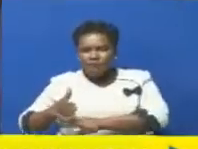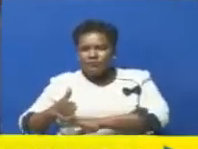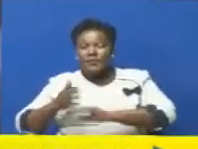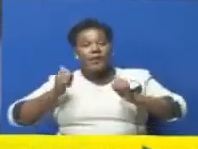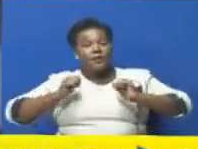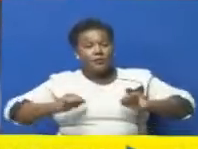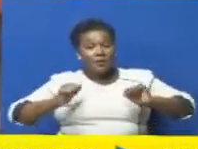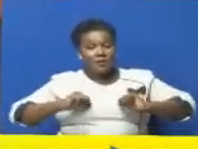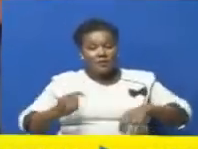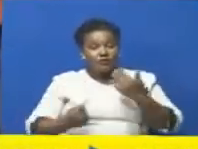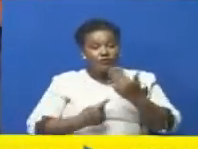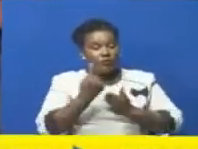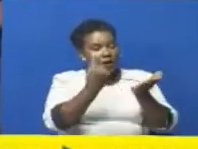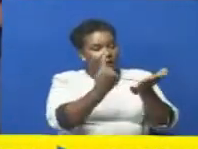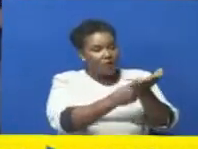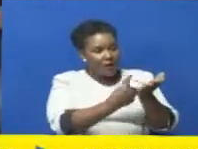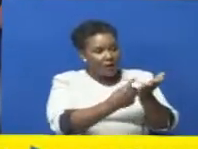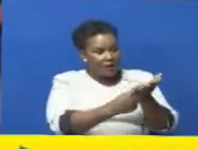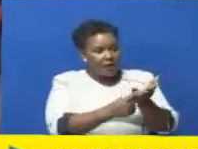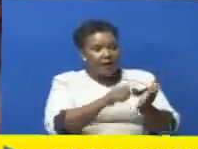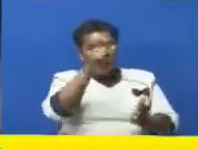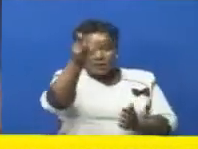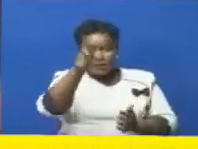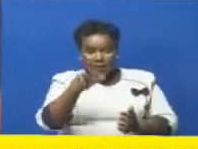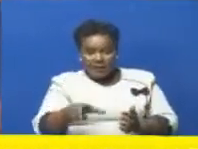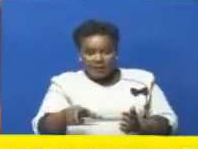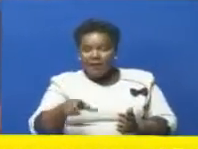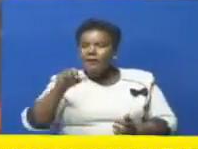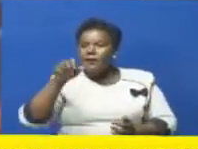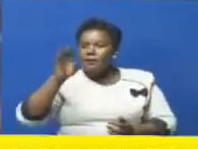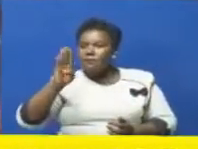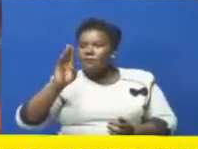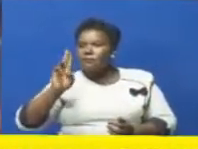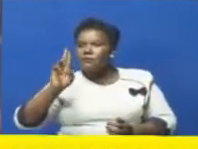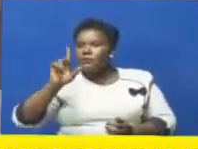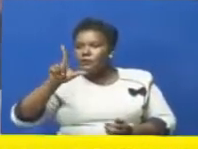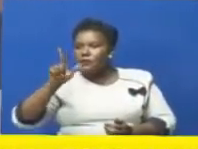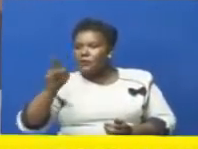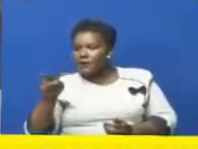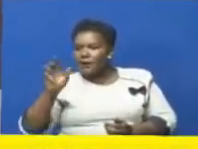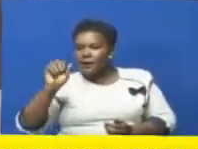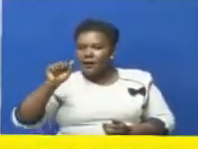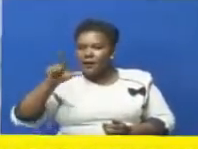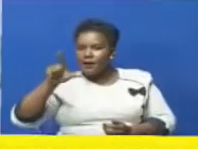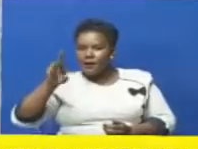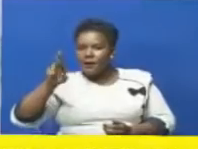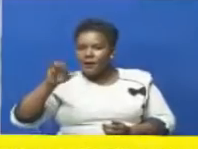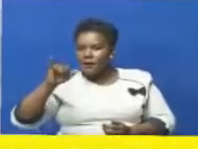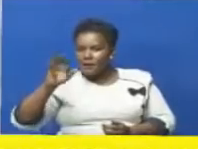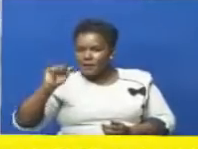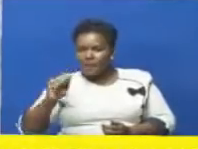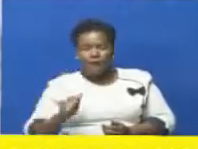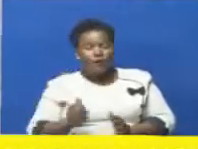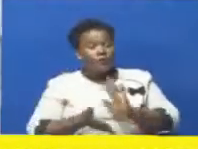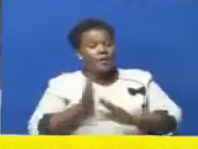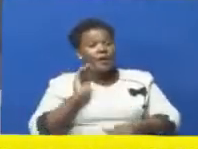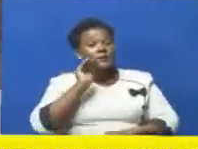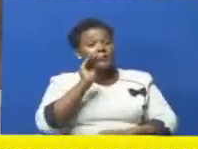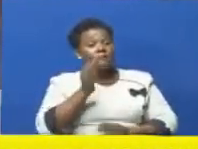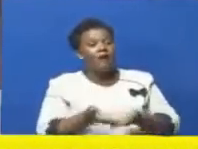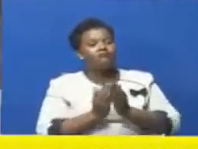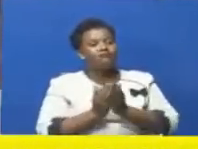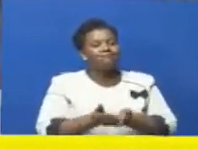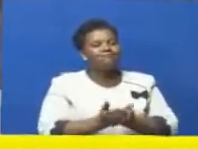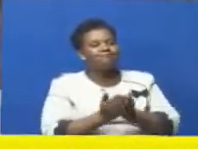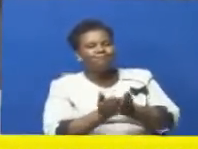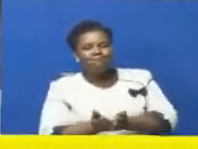utalii kutoka nchini Uganda, Italia na Bulgaria wanaanza safari kuelekea katika visiwa vilivyobeba historia na vivutio mbalimbali